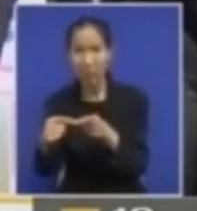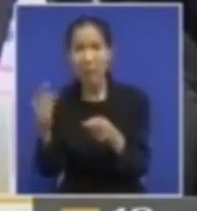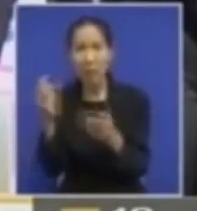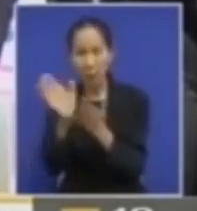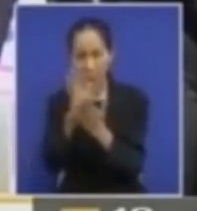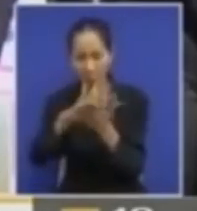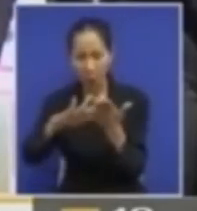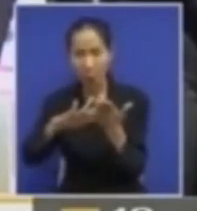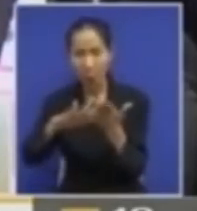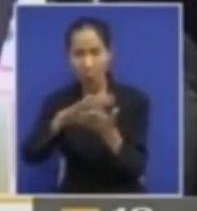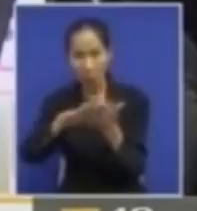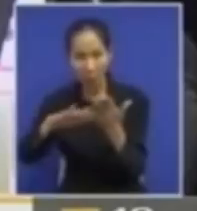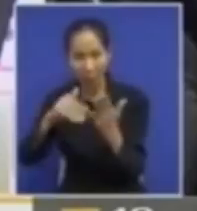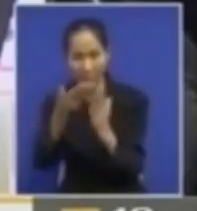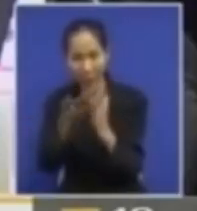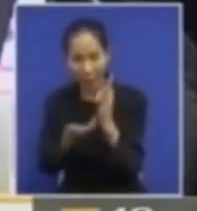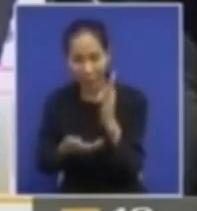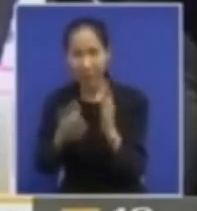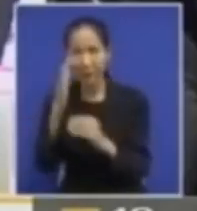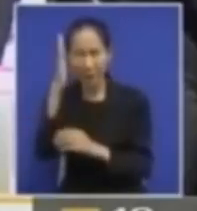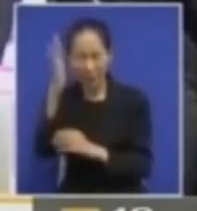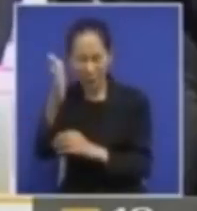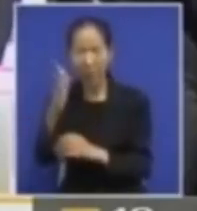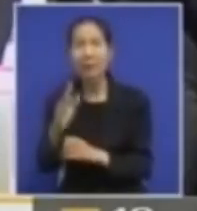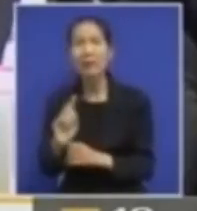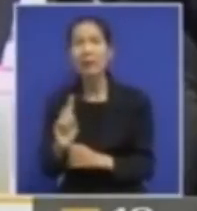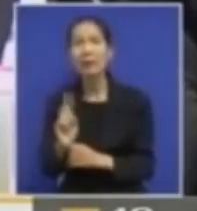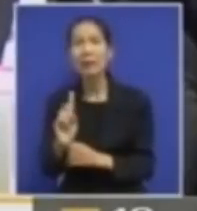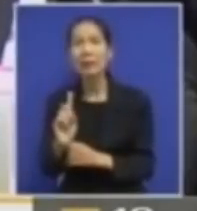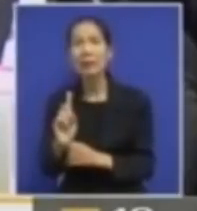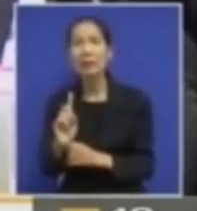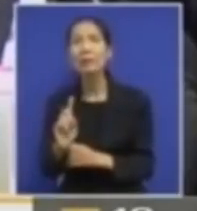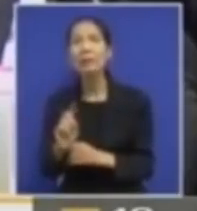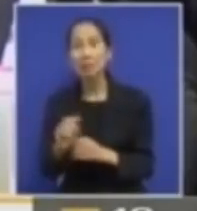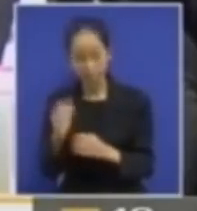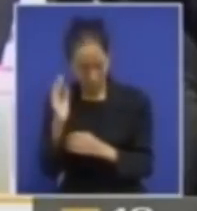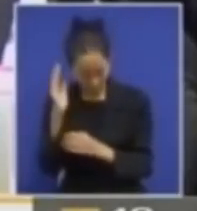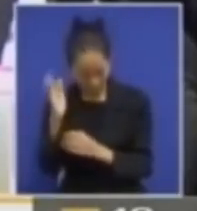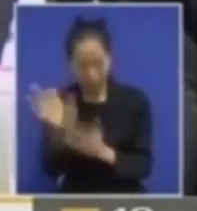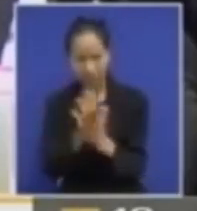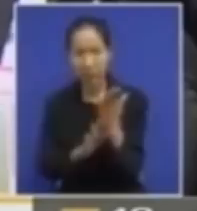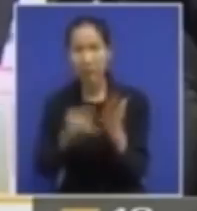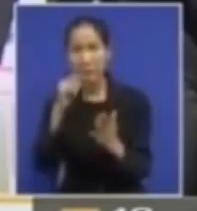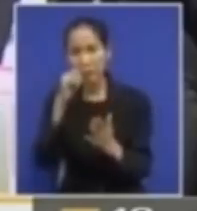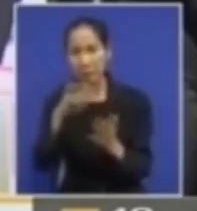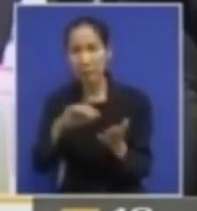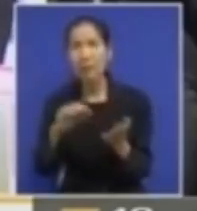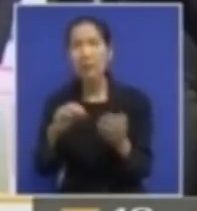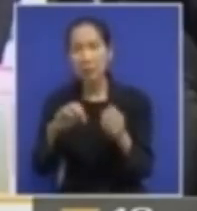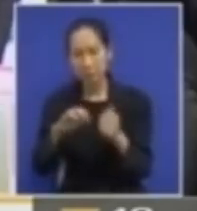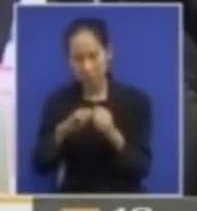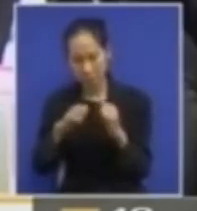ฐราชการเป็นศูนย์กลางวิธีการบริหารแบบนี้ครับท่านประธานครับจะทำให้อนาคตประเทศชาติเข้าสู่ความล้มเหล